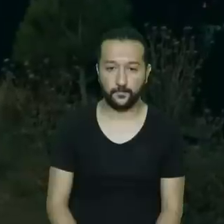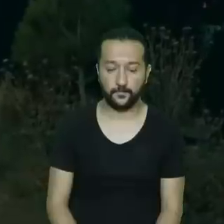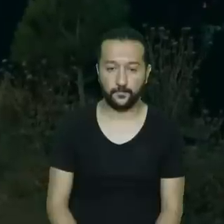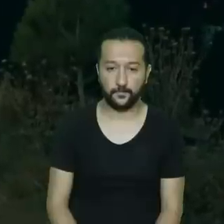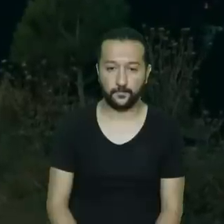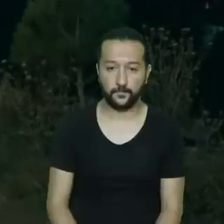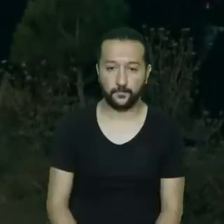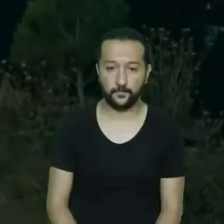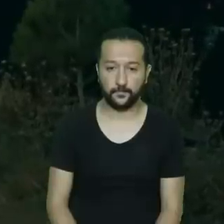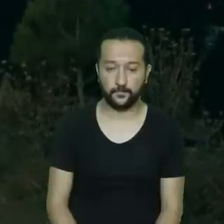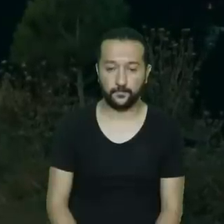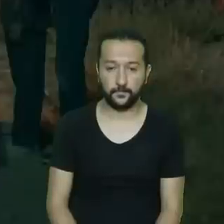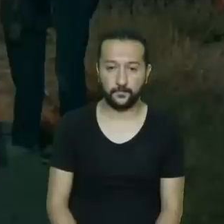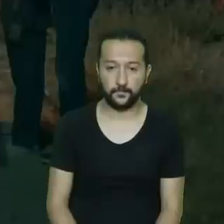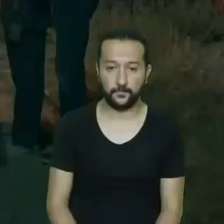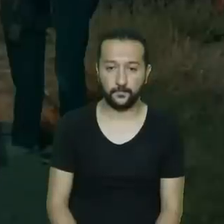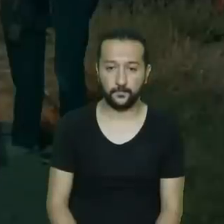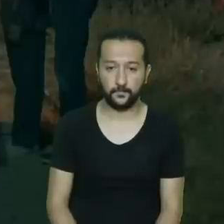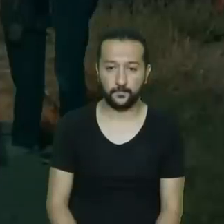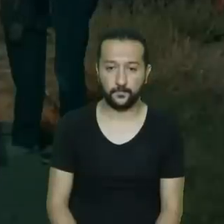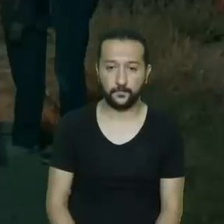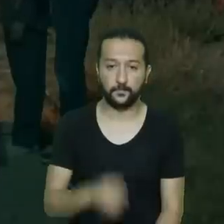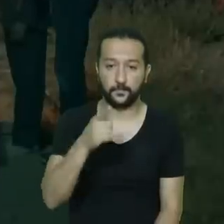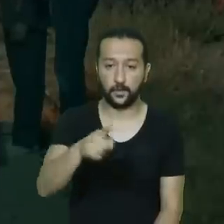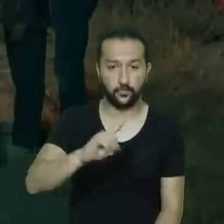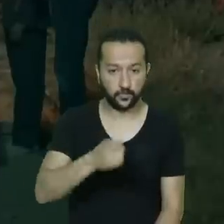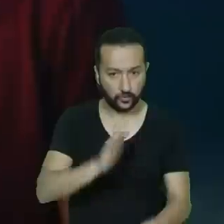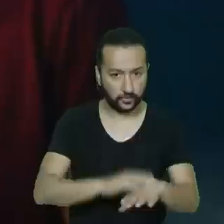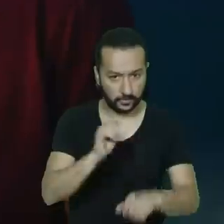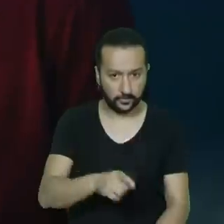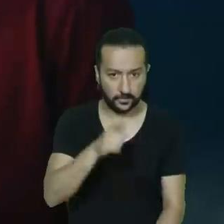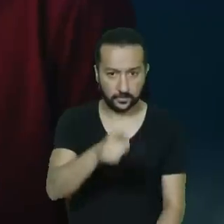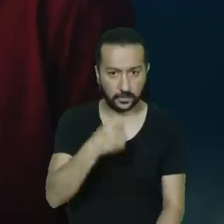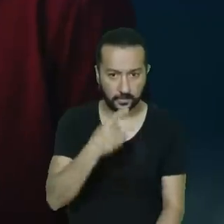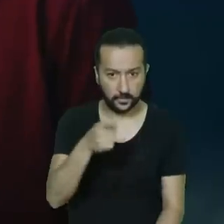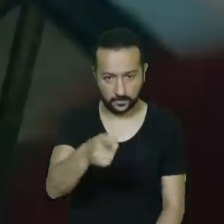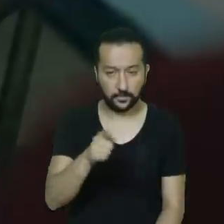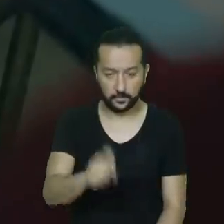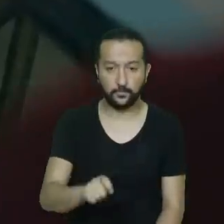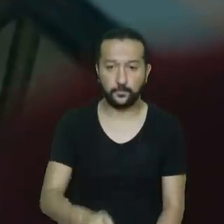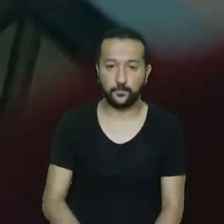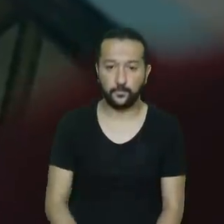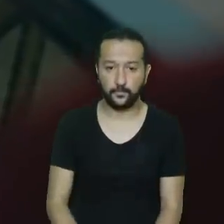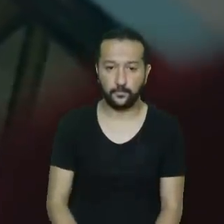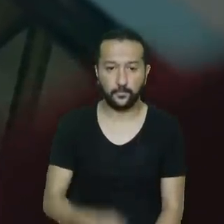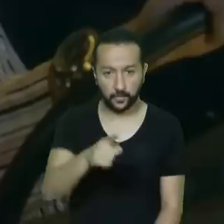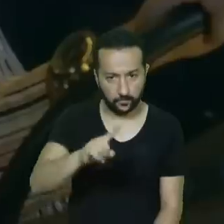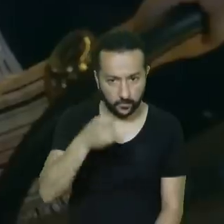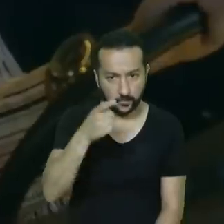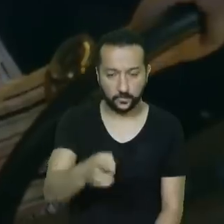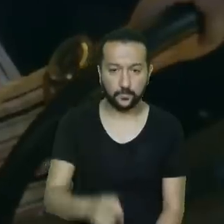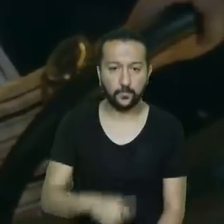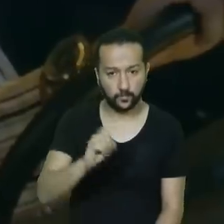Elini direksiyona koyup havalı havalı bir bakış attı. Hadi bulsana lan o zaman. Hadi lan. Hadi bul